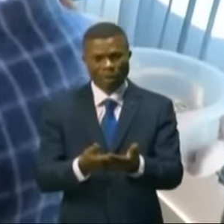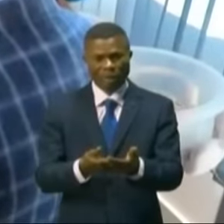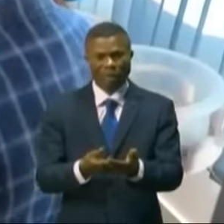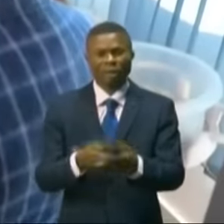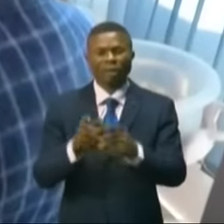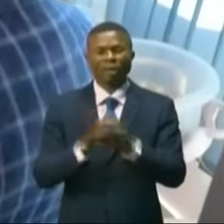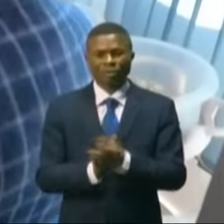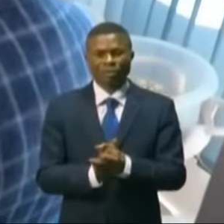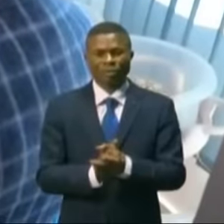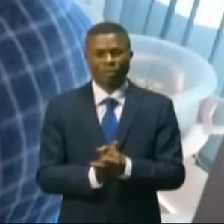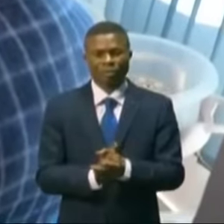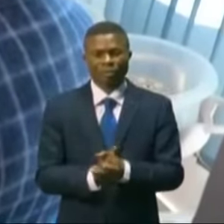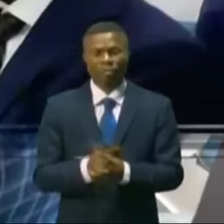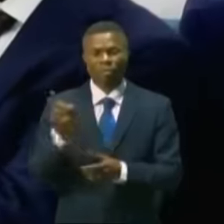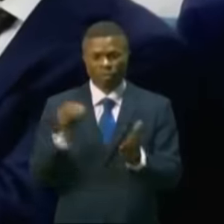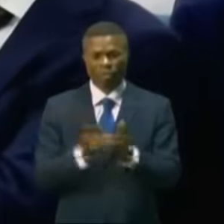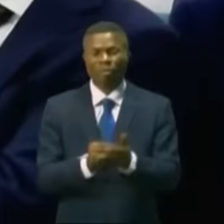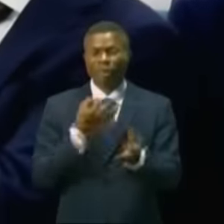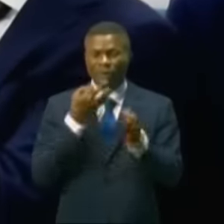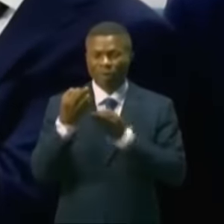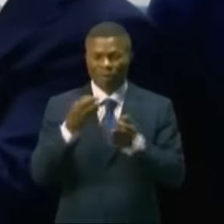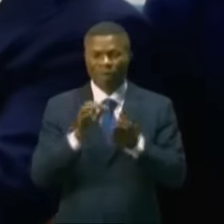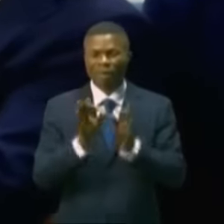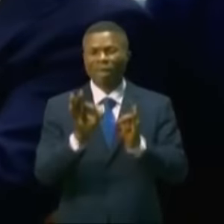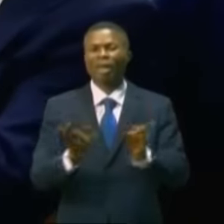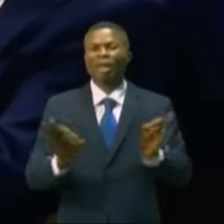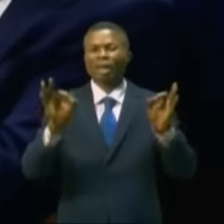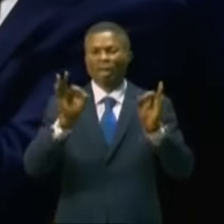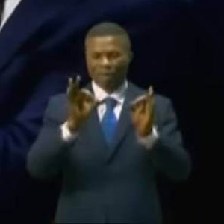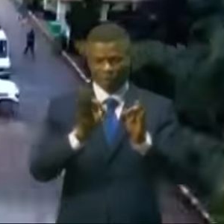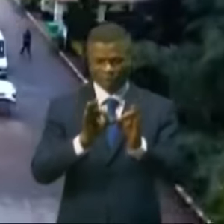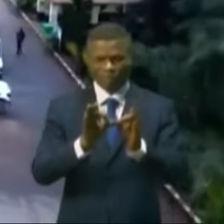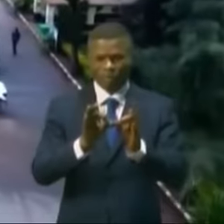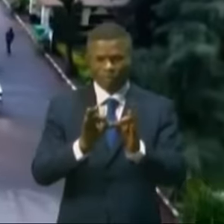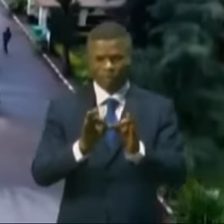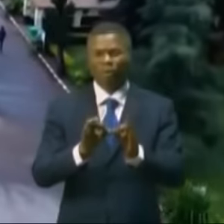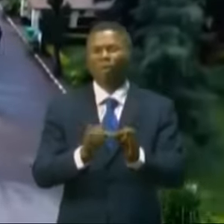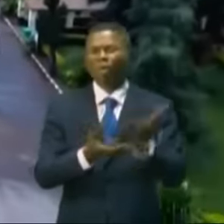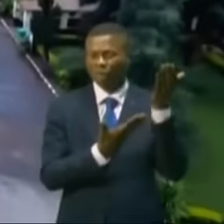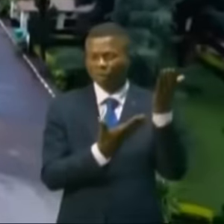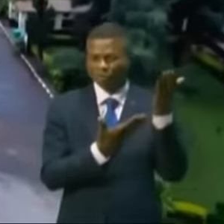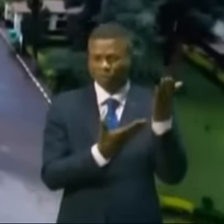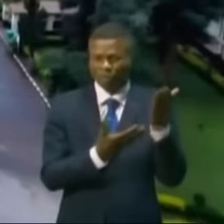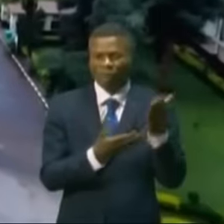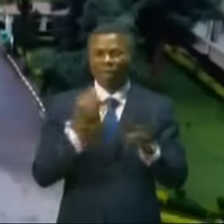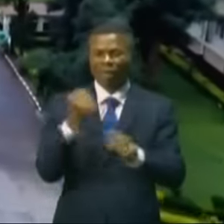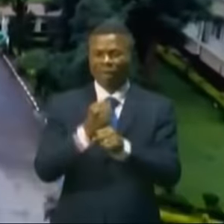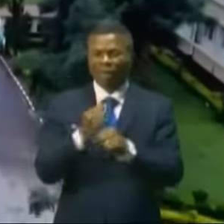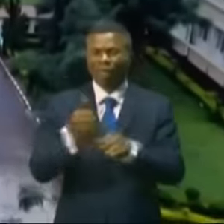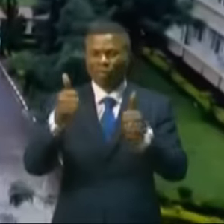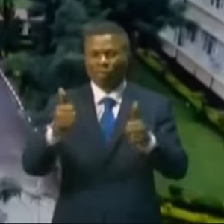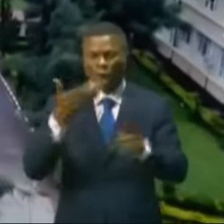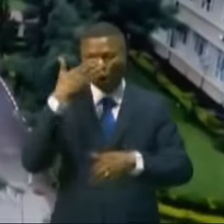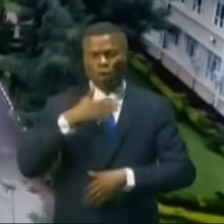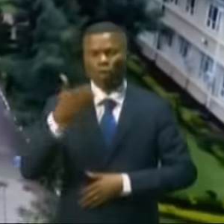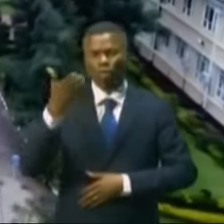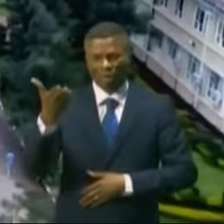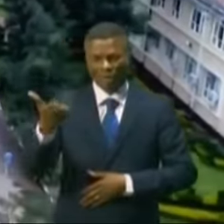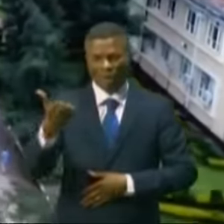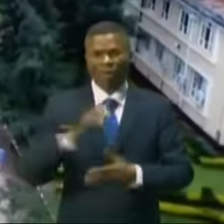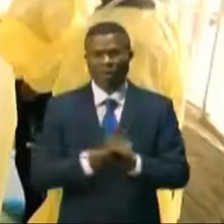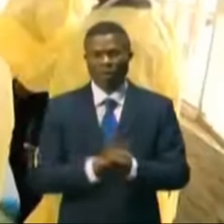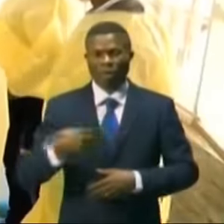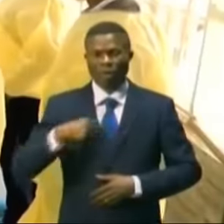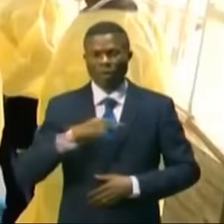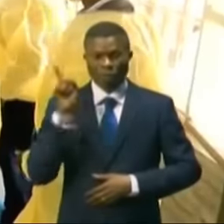professionnalisme. Il a également souligné l'importance d'une maintenance rigoureuse pour garantir le bon fonctionnement de ce précieux service. Nous